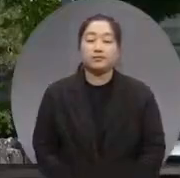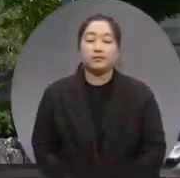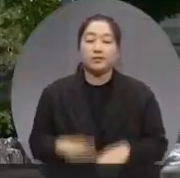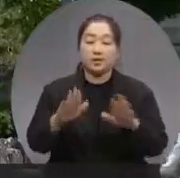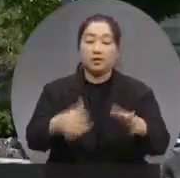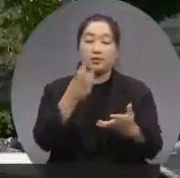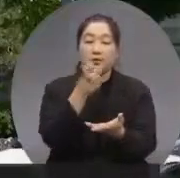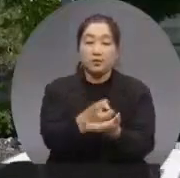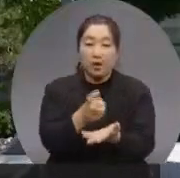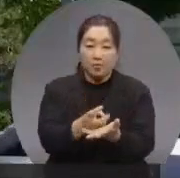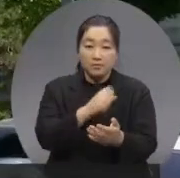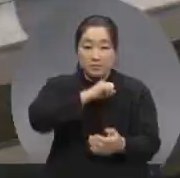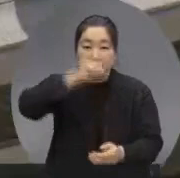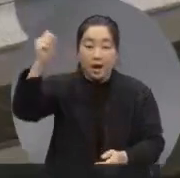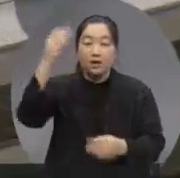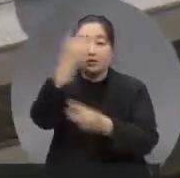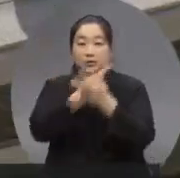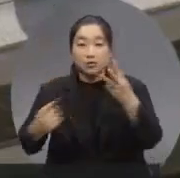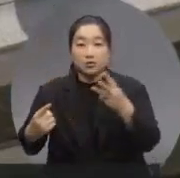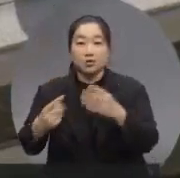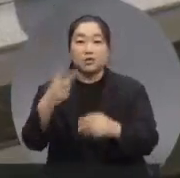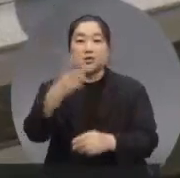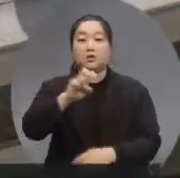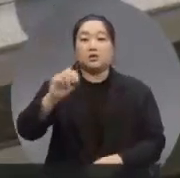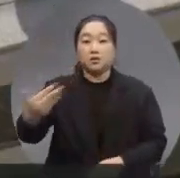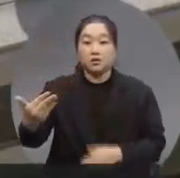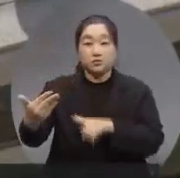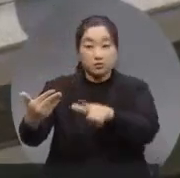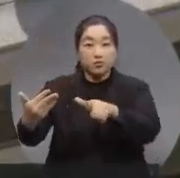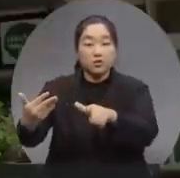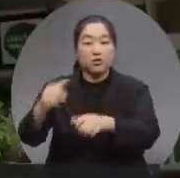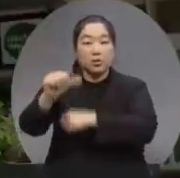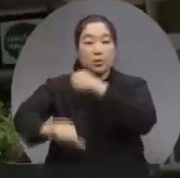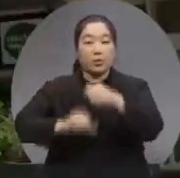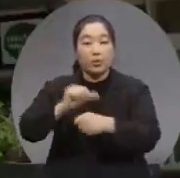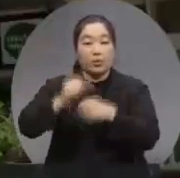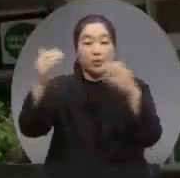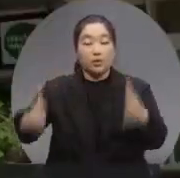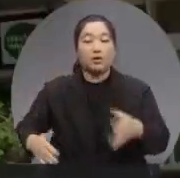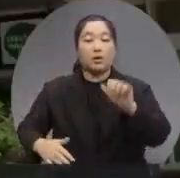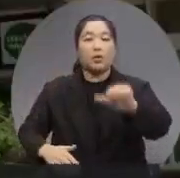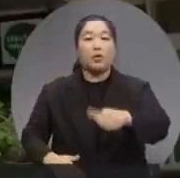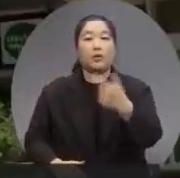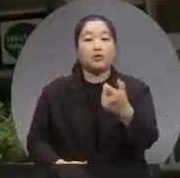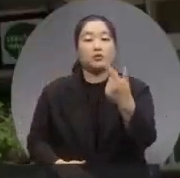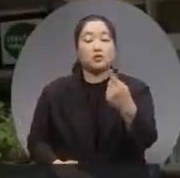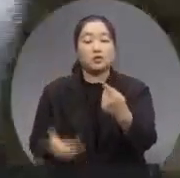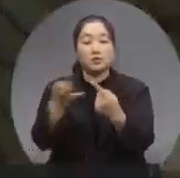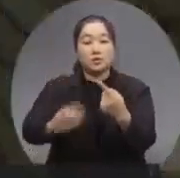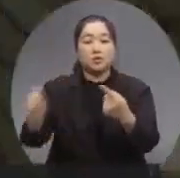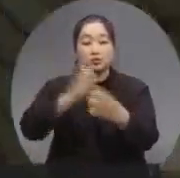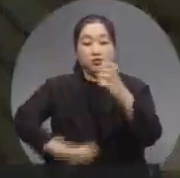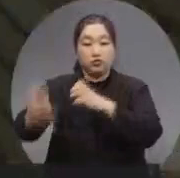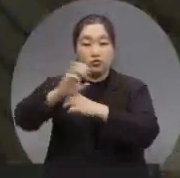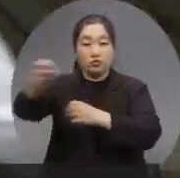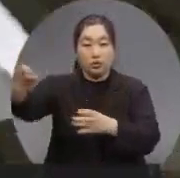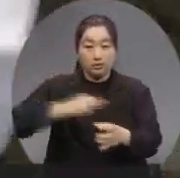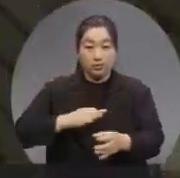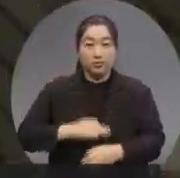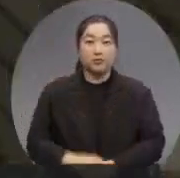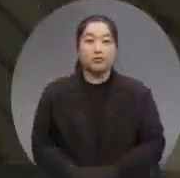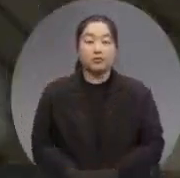이번 법안 통과로 청주시는 오는 2029년까지 5년간 561억 원의 추가 재정 지원을 받게